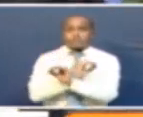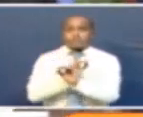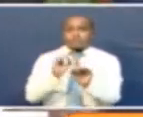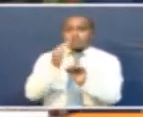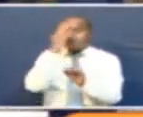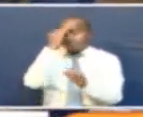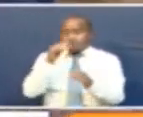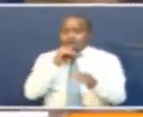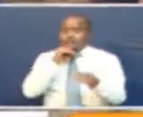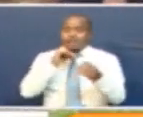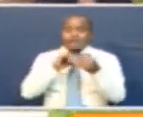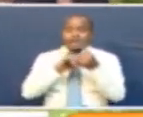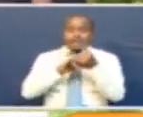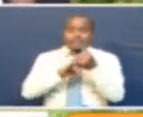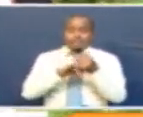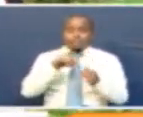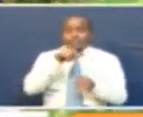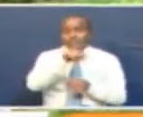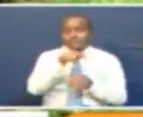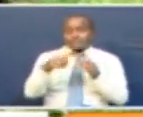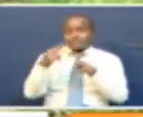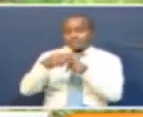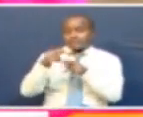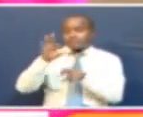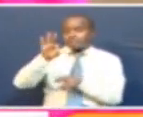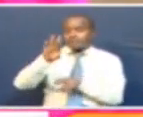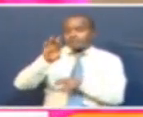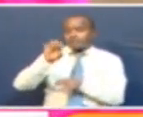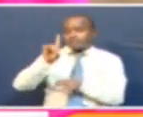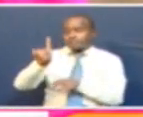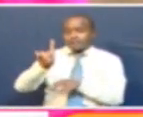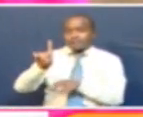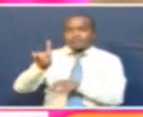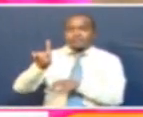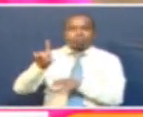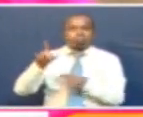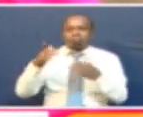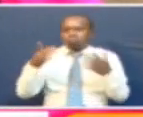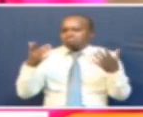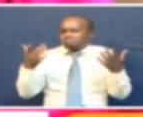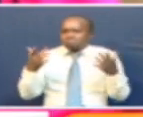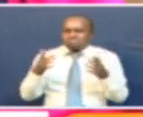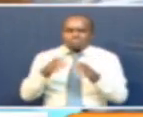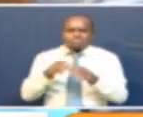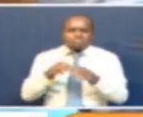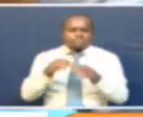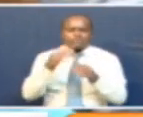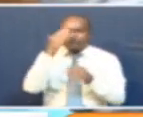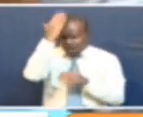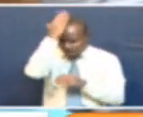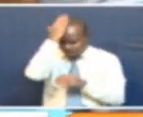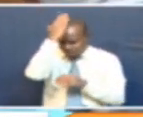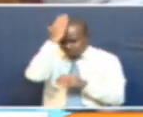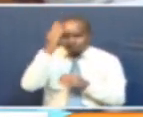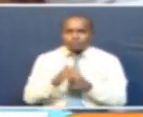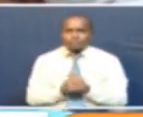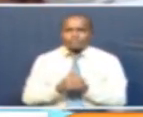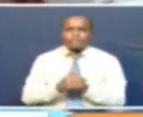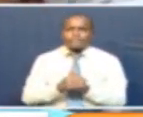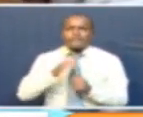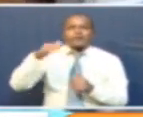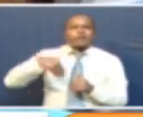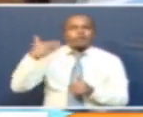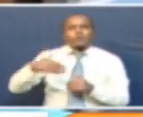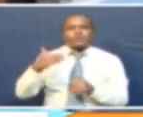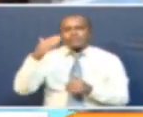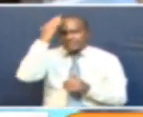mume huyo waliyemtaja kama Fred alikuwa mtu ambaye hakuwa na maneno mengi. Na alikuwa anajifanya mpole.